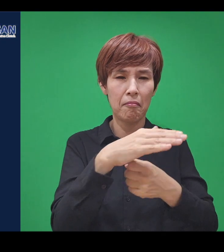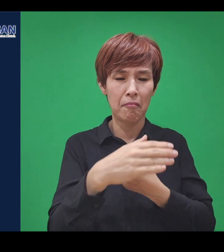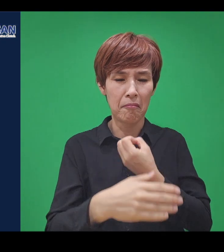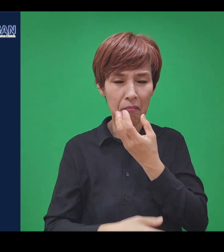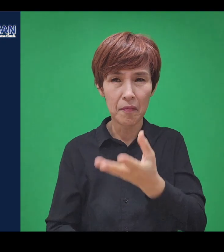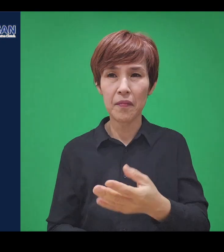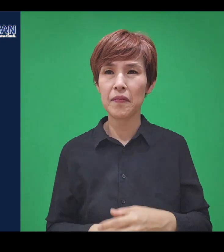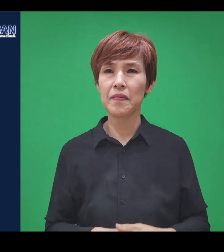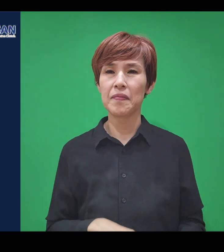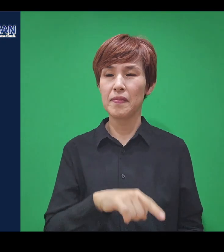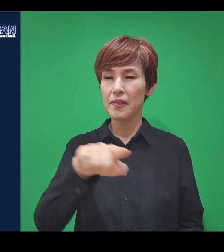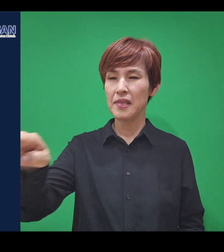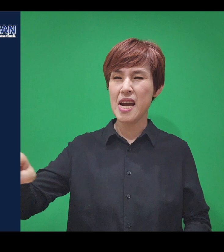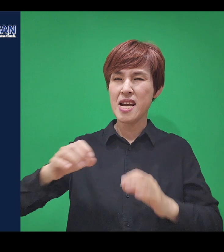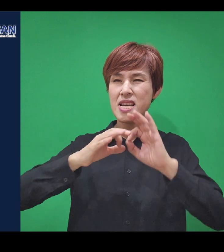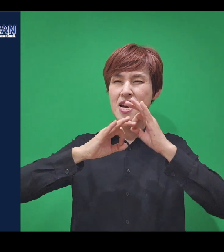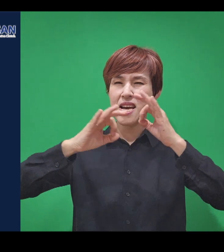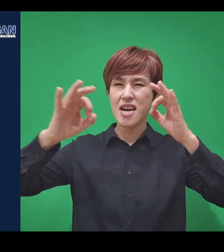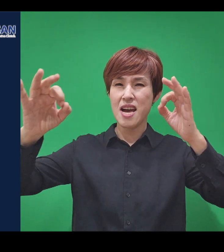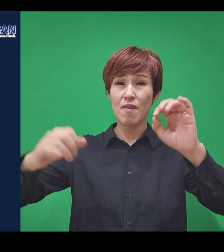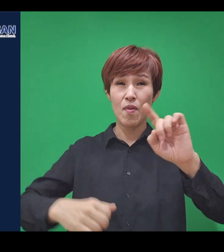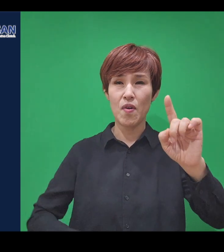털어놓습니다. 그들이 소리 지르되